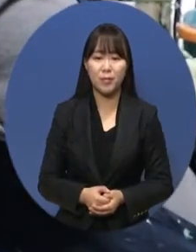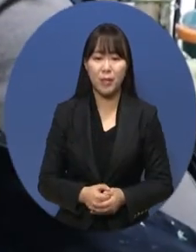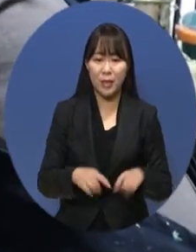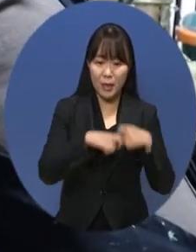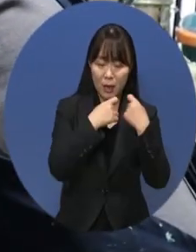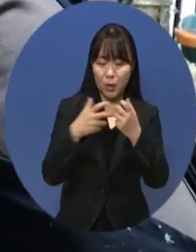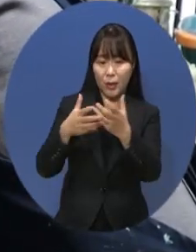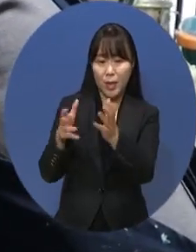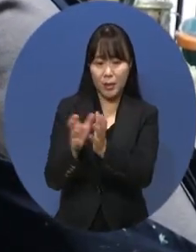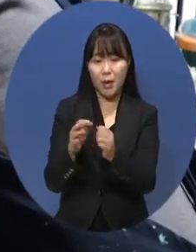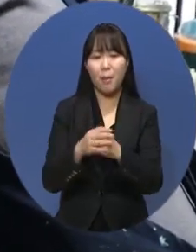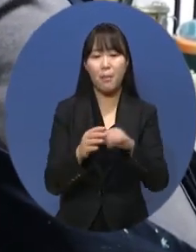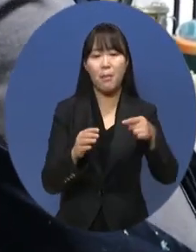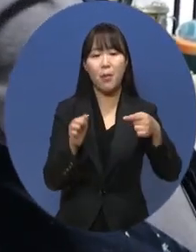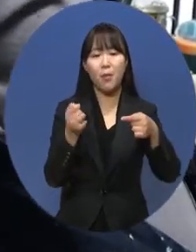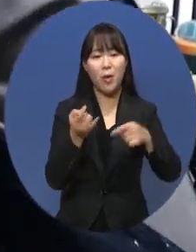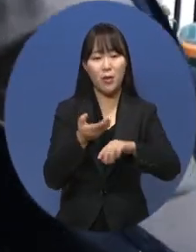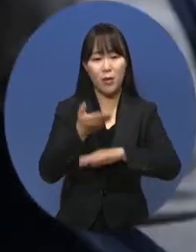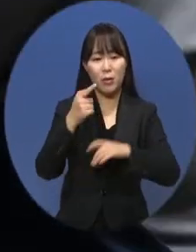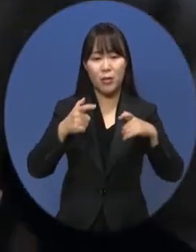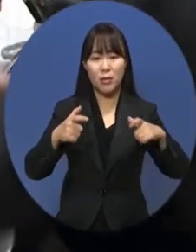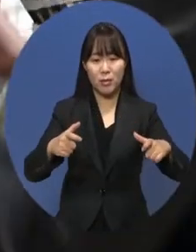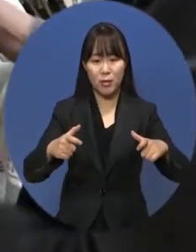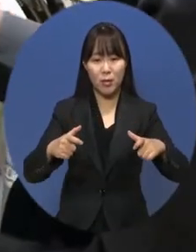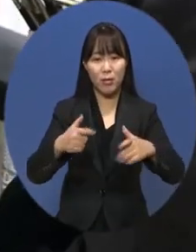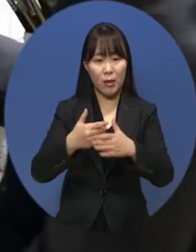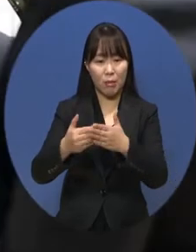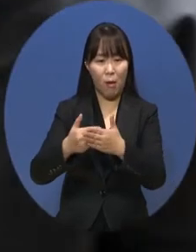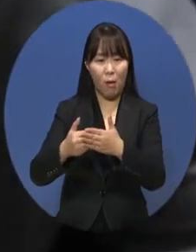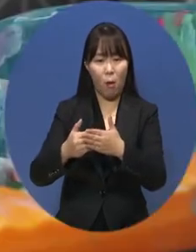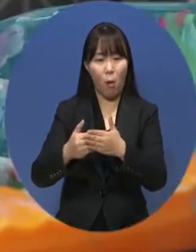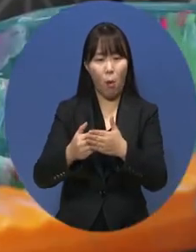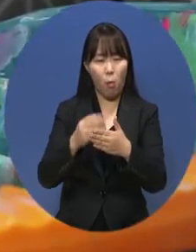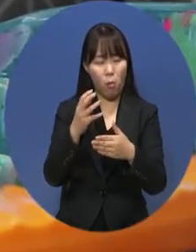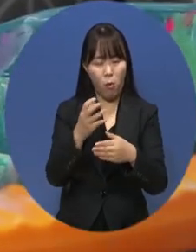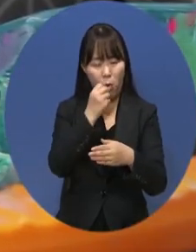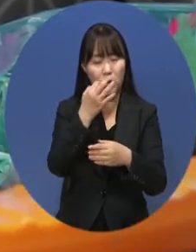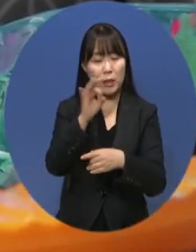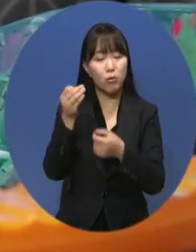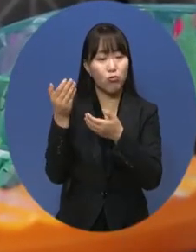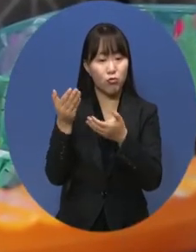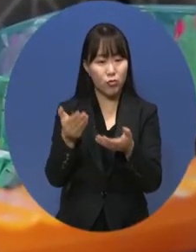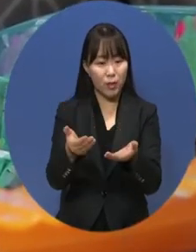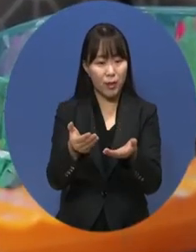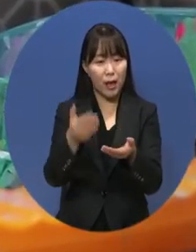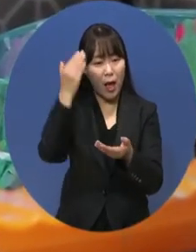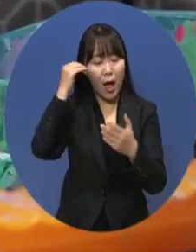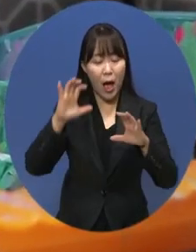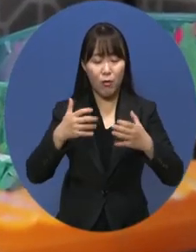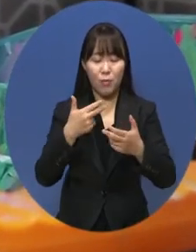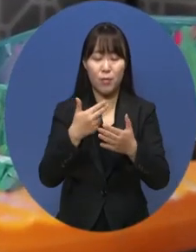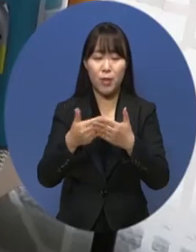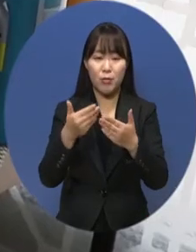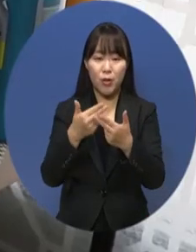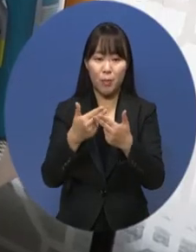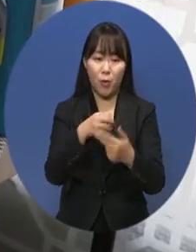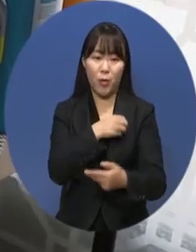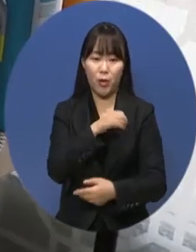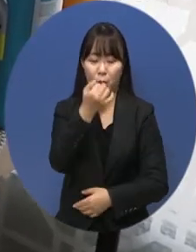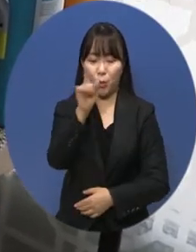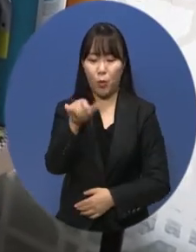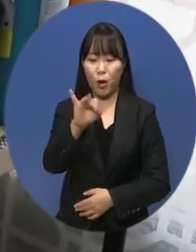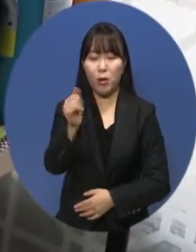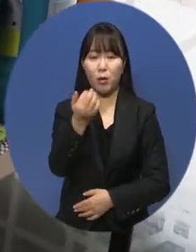개인전과 단체전 100여 회로 지역 화단에서 원숙한 경지를 인정받고 있는 한국미술협회 회원인